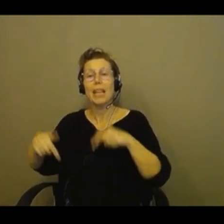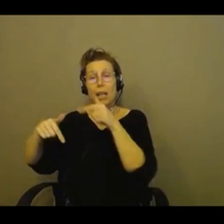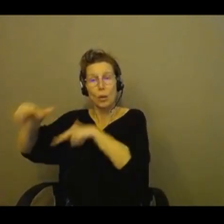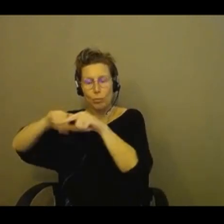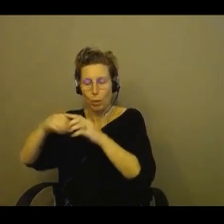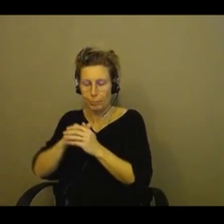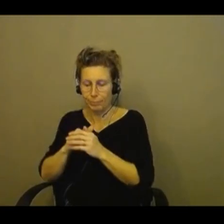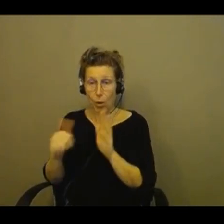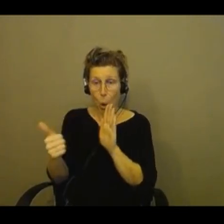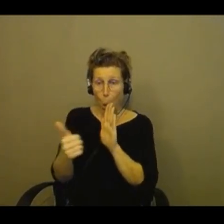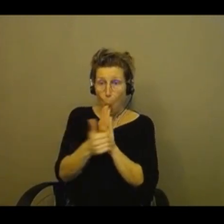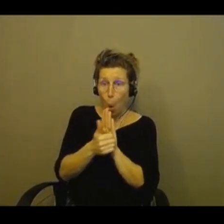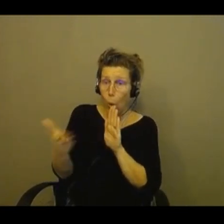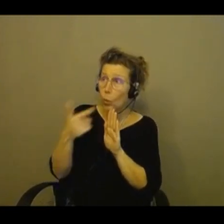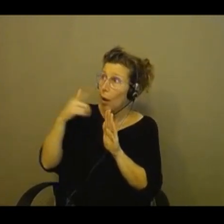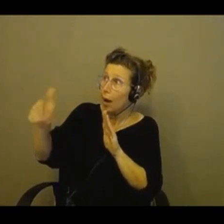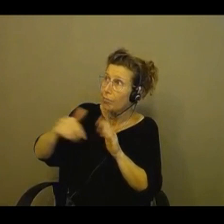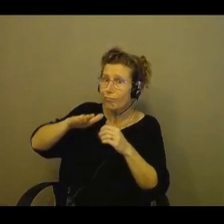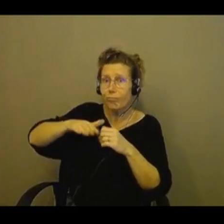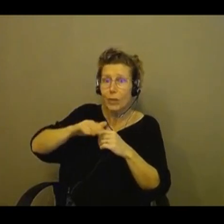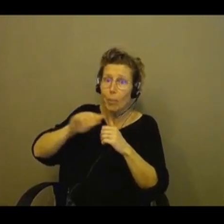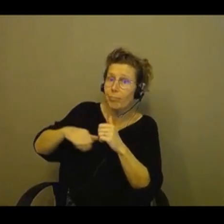volet accessibilité des politiques qu'ils peuvent mener.